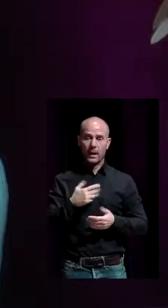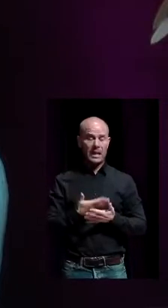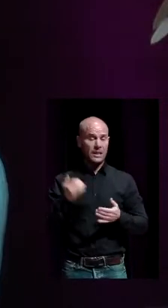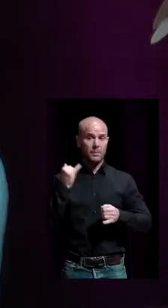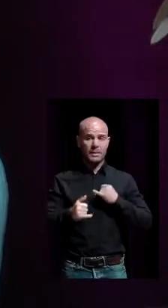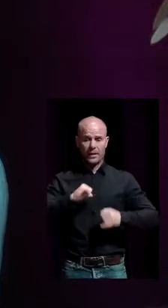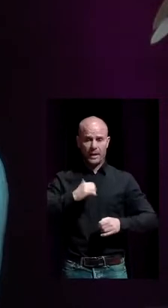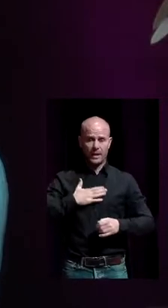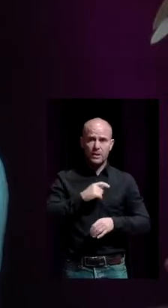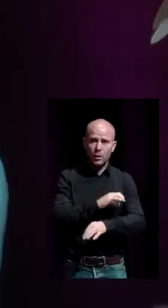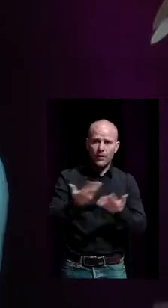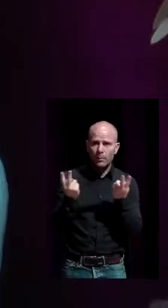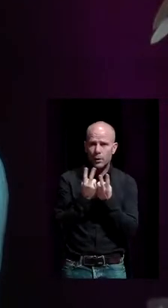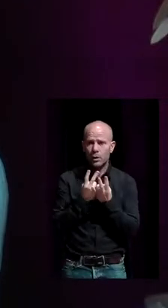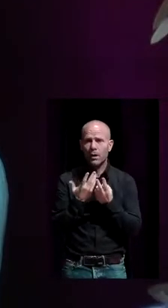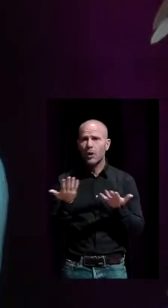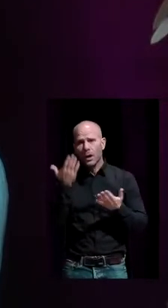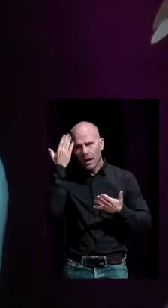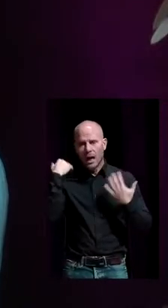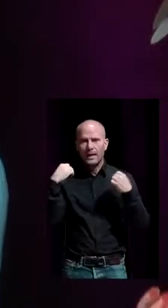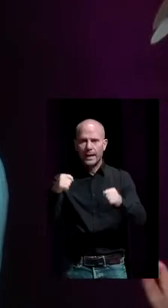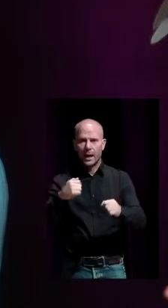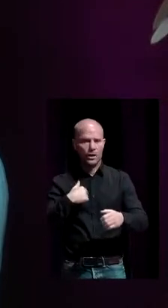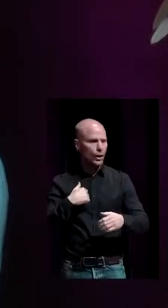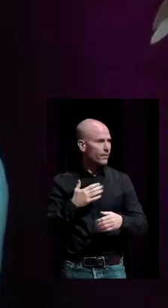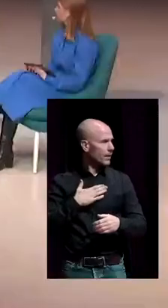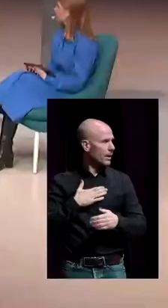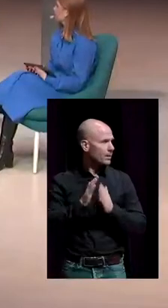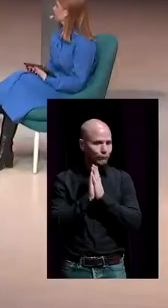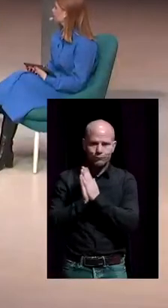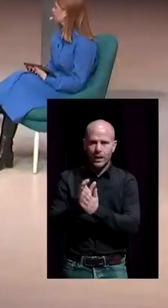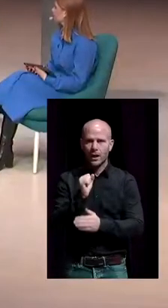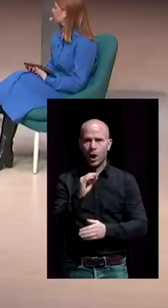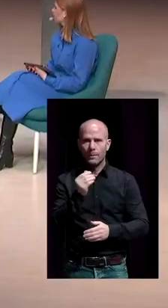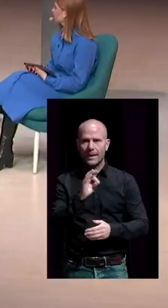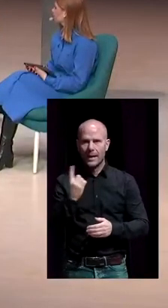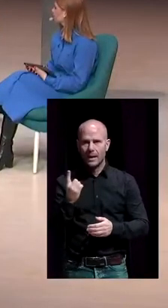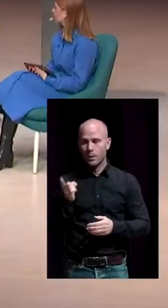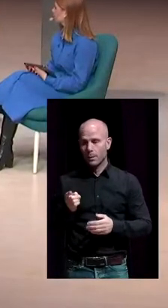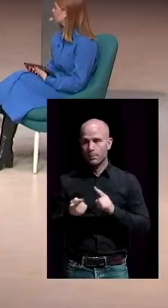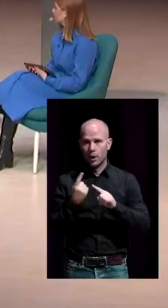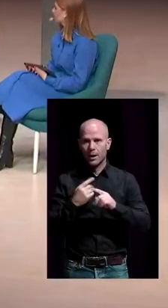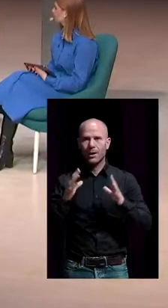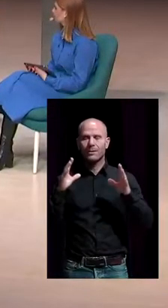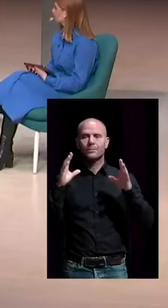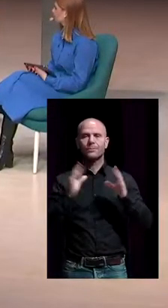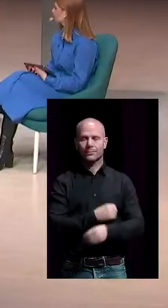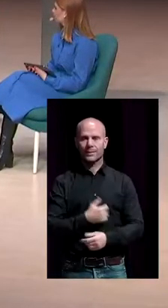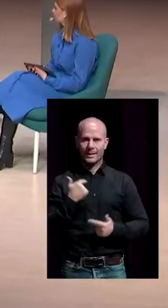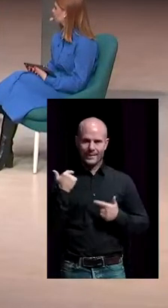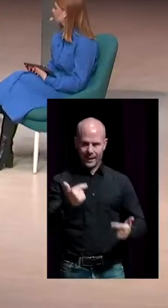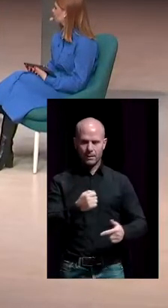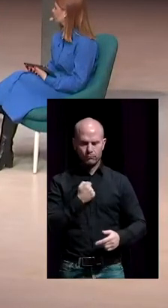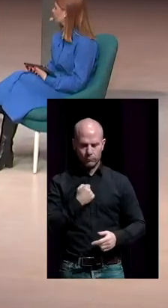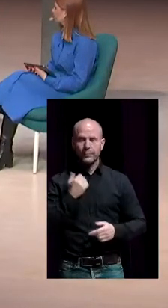er egen skull och där ni kan agera. Då vill jag börja med dig, Gabriel Wikström. Varsågod. Men tack så mycket.